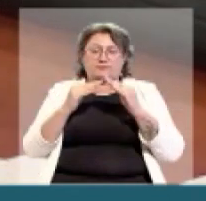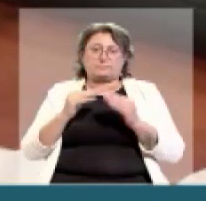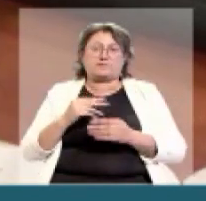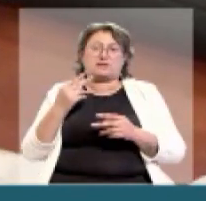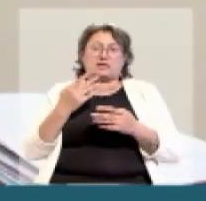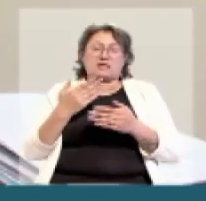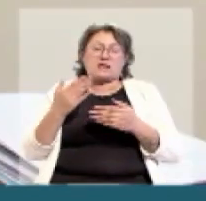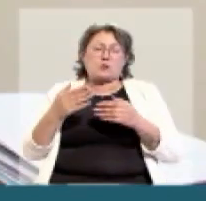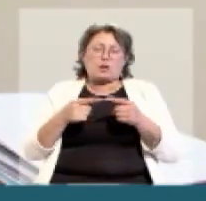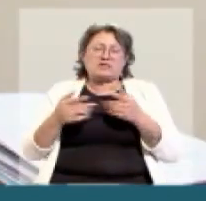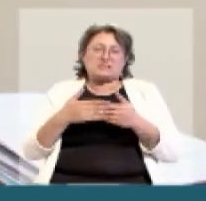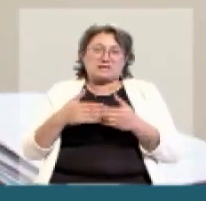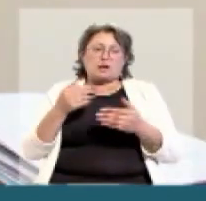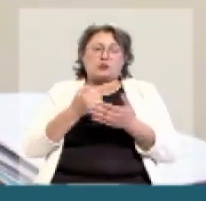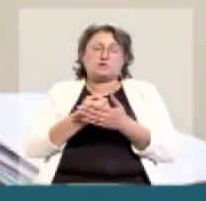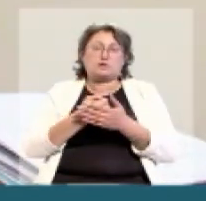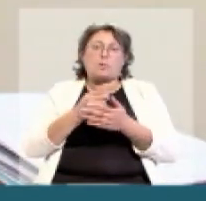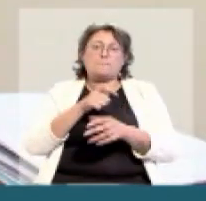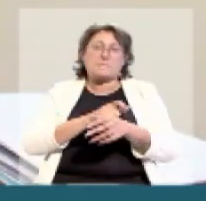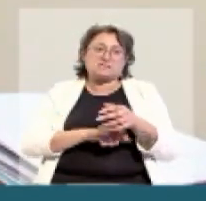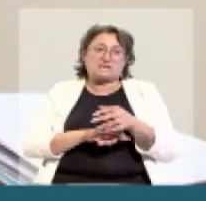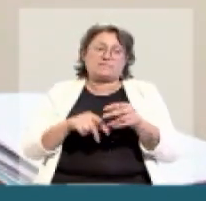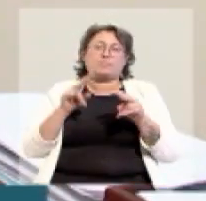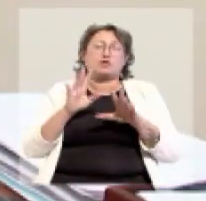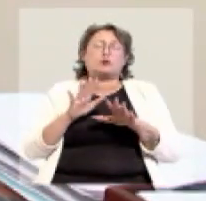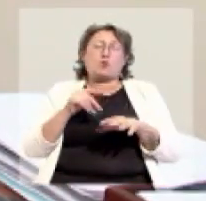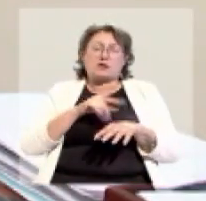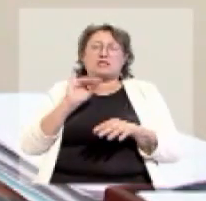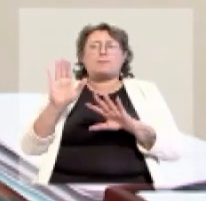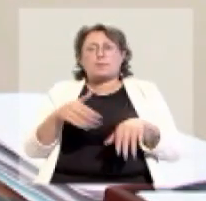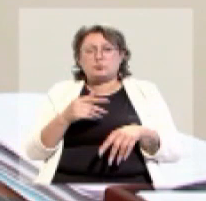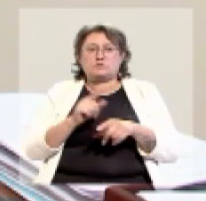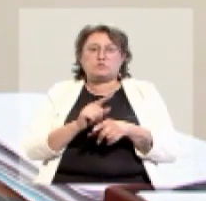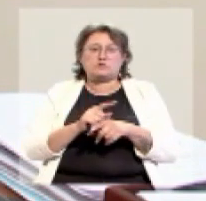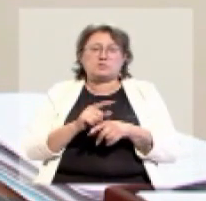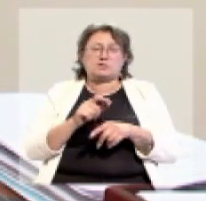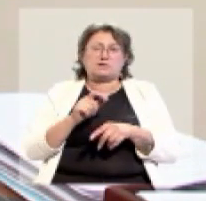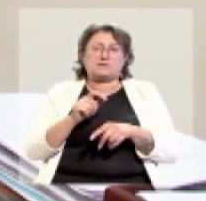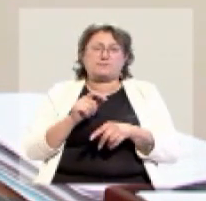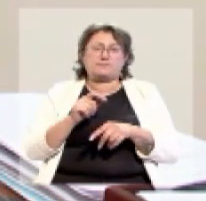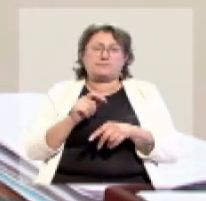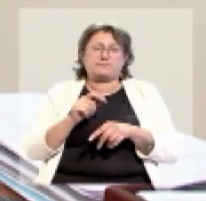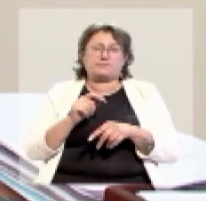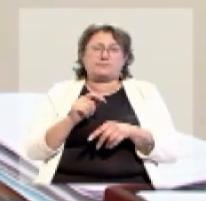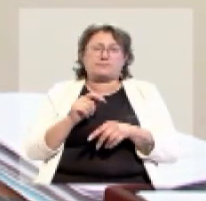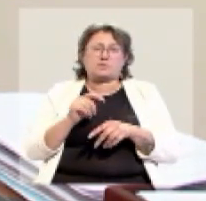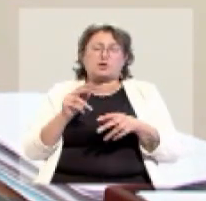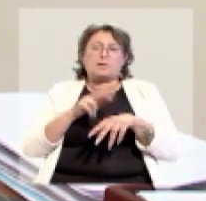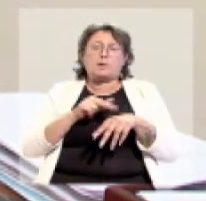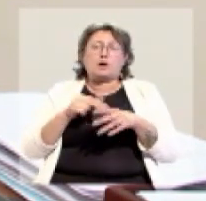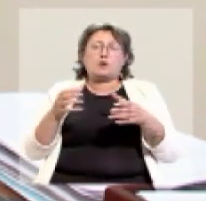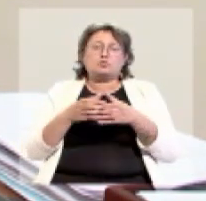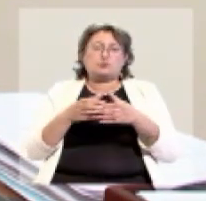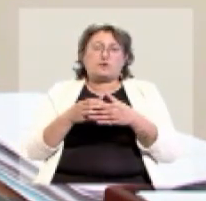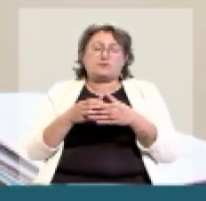уголовное наказание. До браслетов и, в принципе, не только до браслетов, и после браслетов, надевания браслетов, участкового